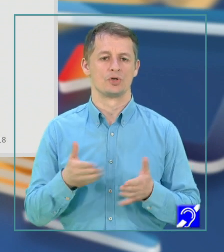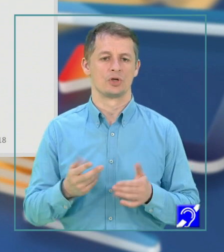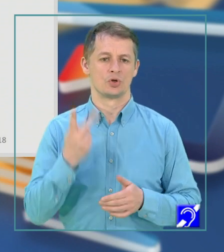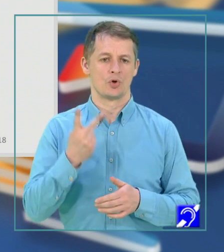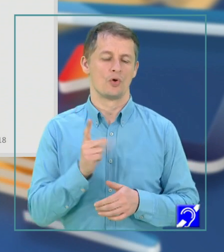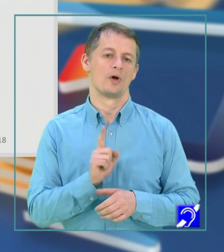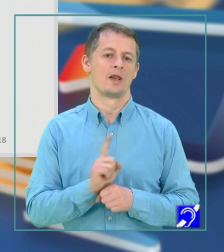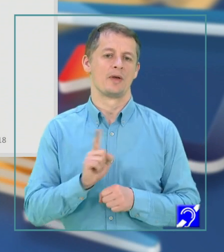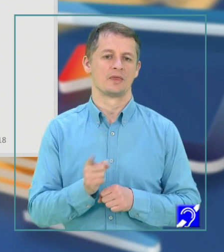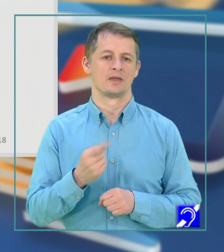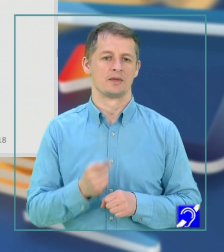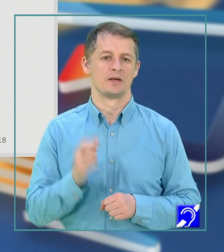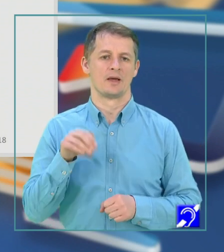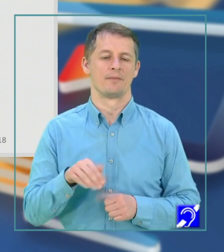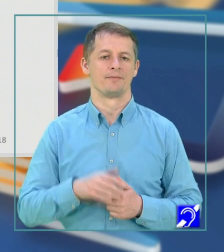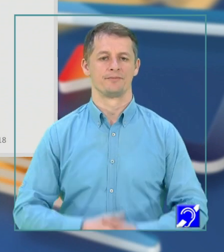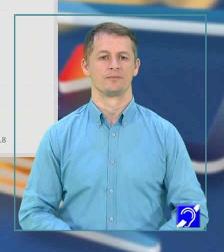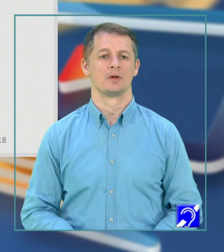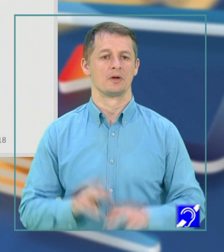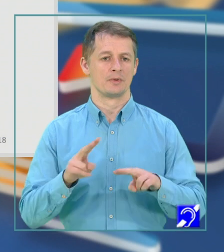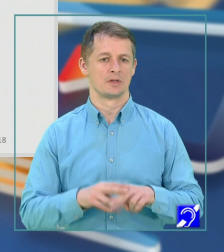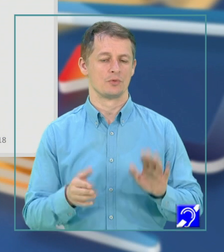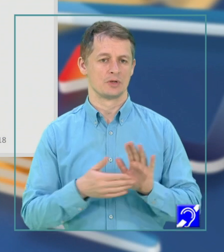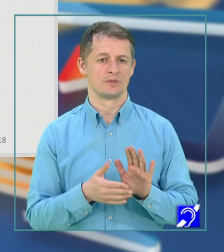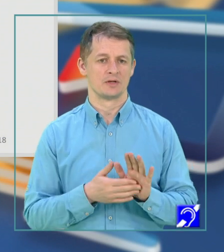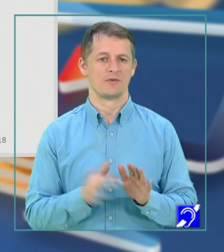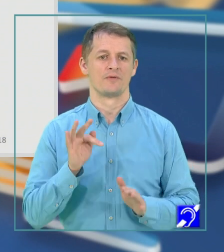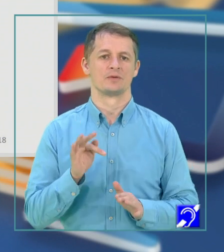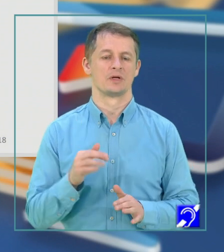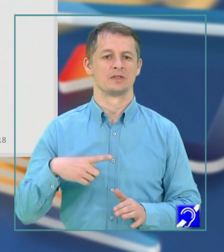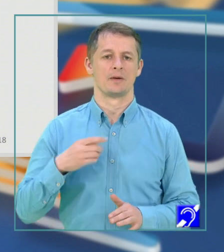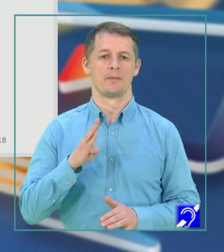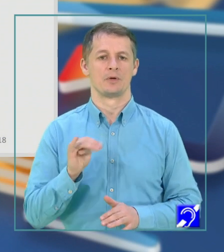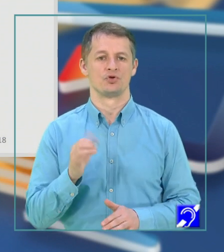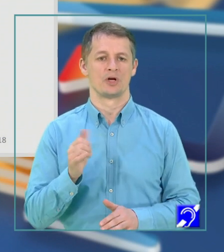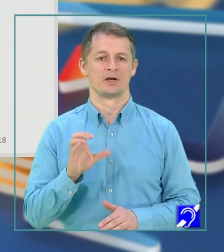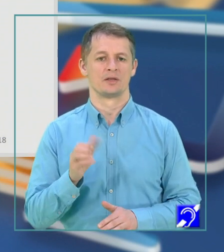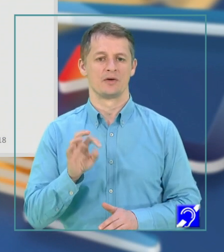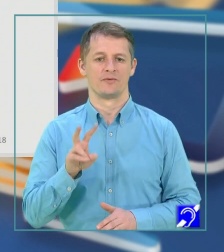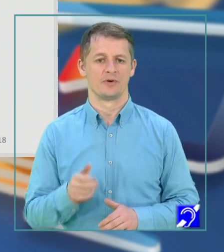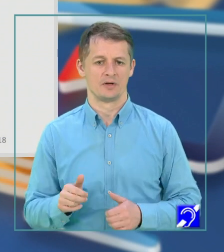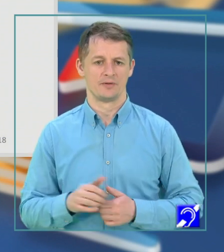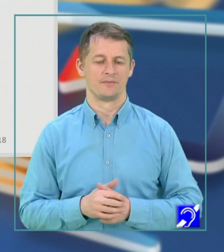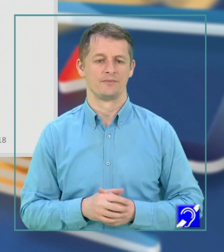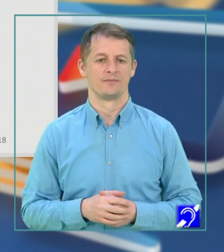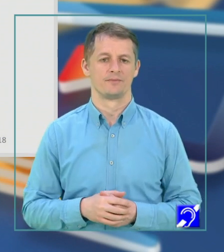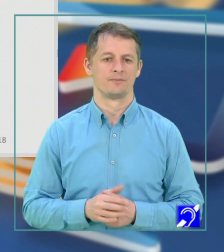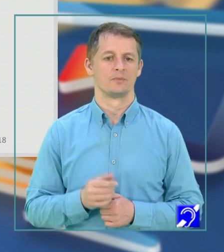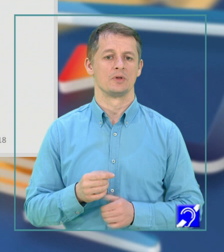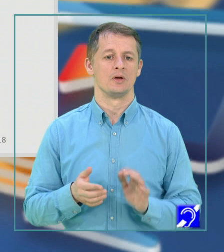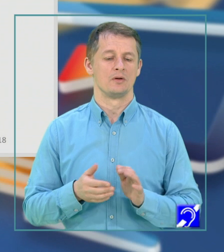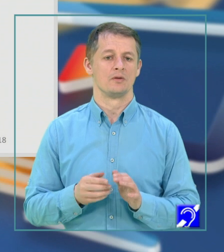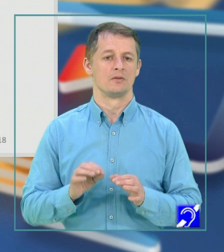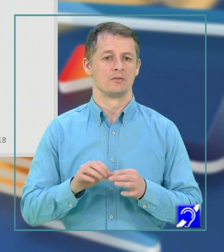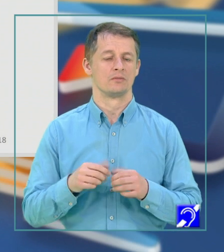elemente X și Y din M. Rămâne deci să demonstrăm că funcția este bijectivă, fiind o funcție reală de variabilă reală definită